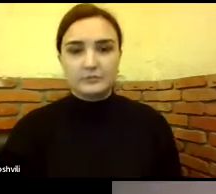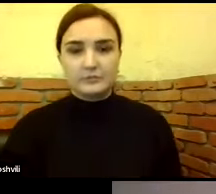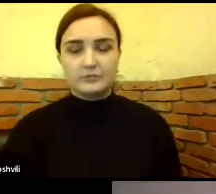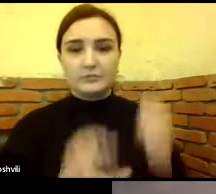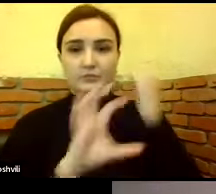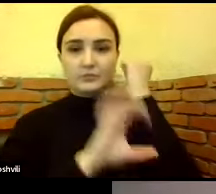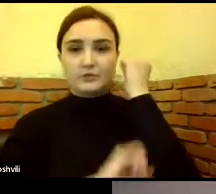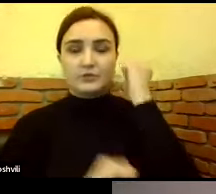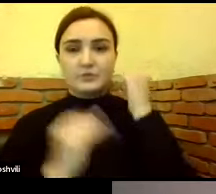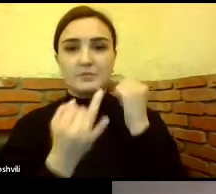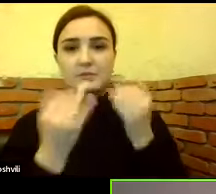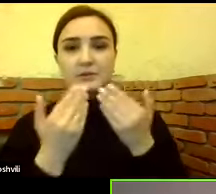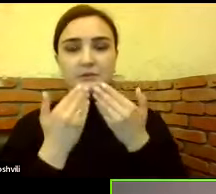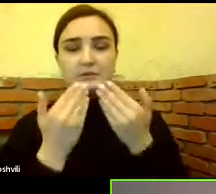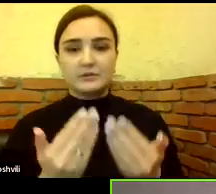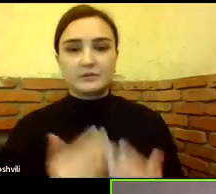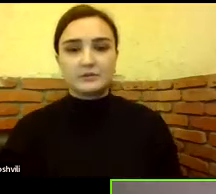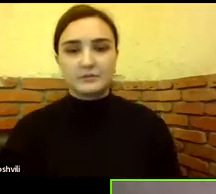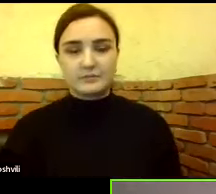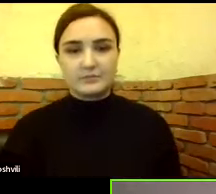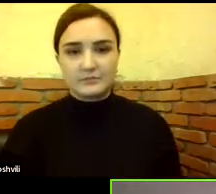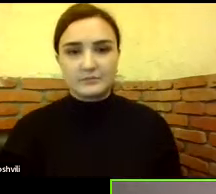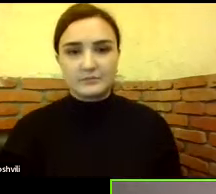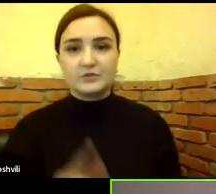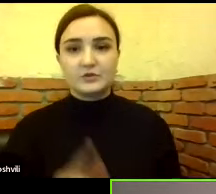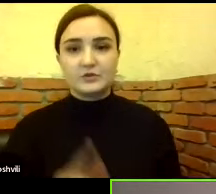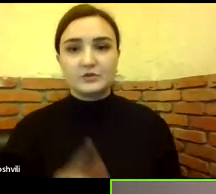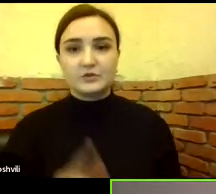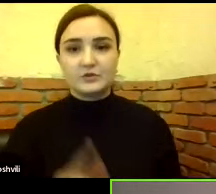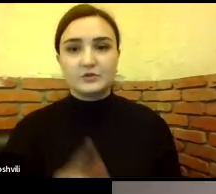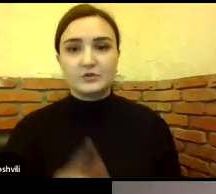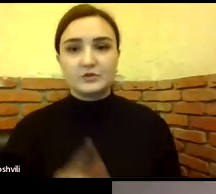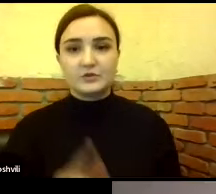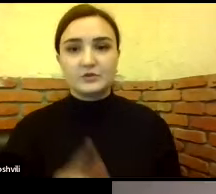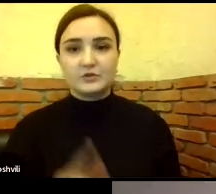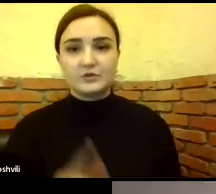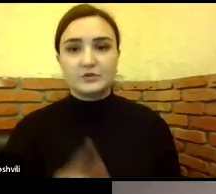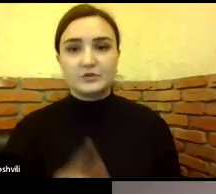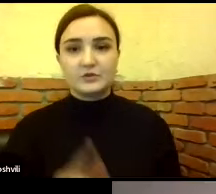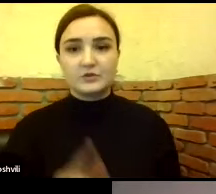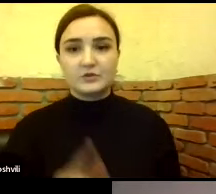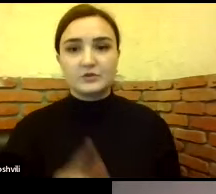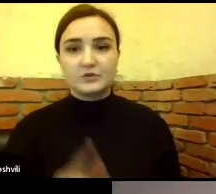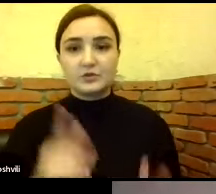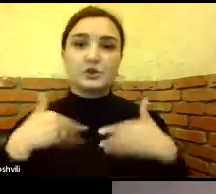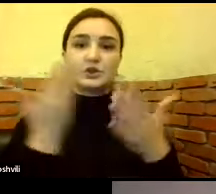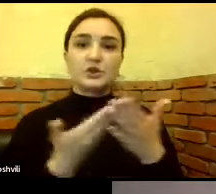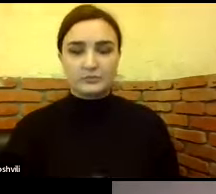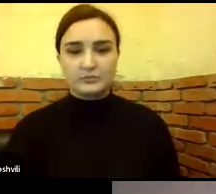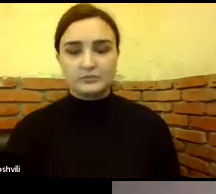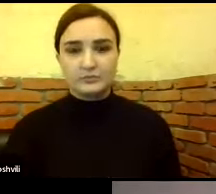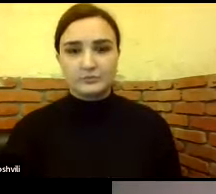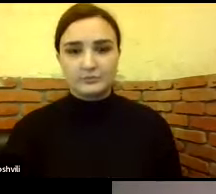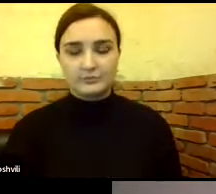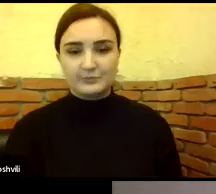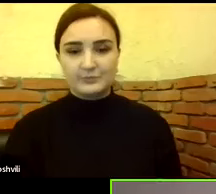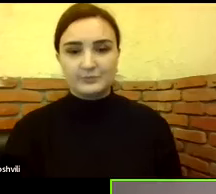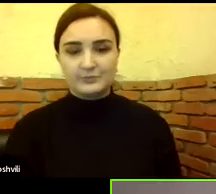ბოლოსკენ მაინტერესებს რამე ჩვენს მიცემა ხო არ გინდა შეჯიბრების მეგობრებისთვის.